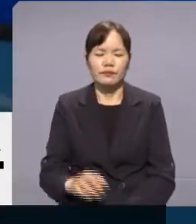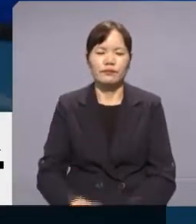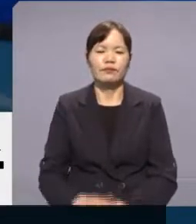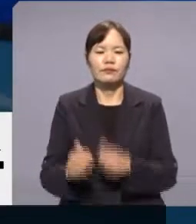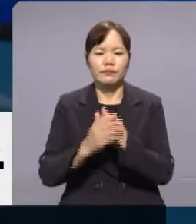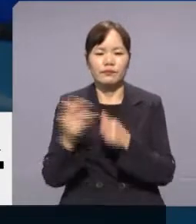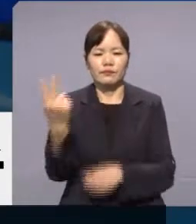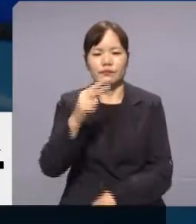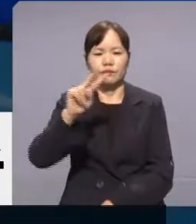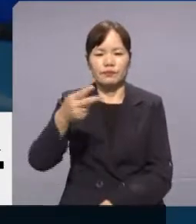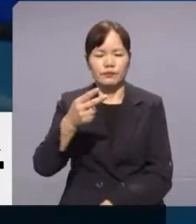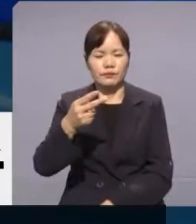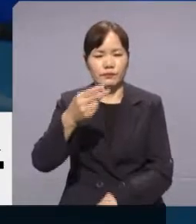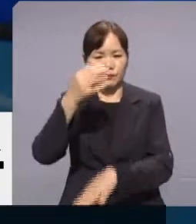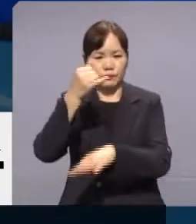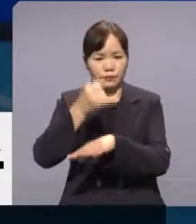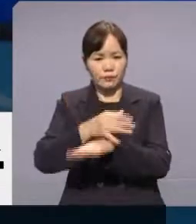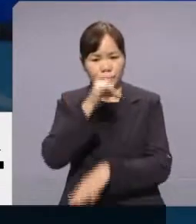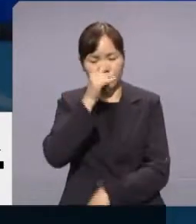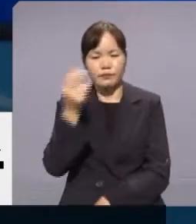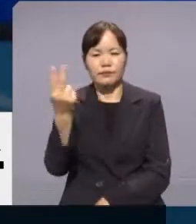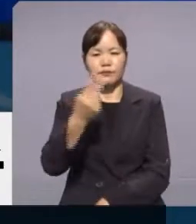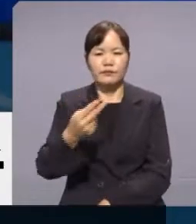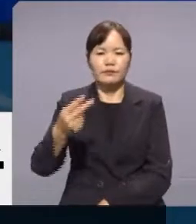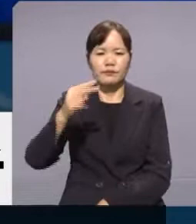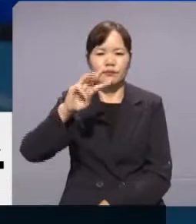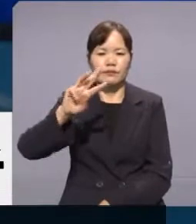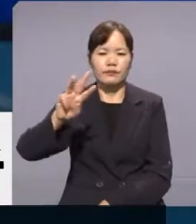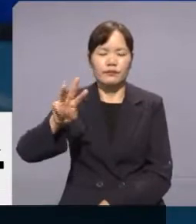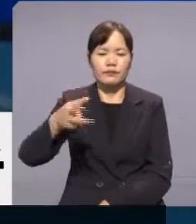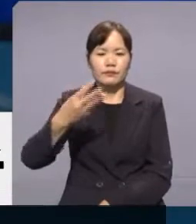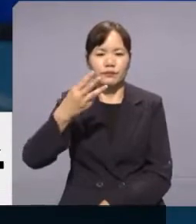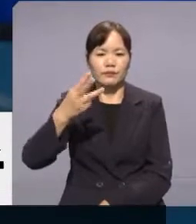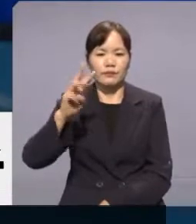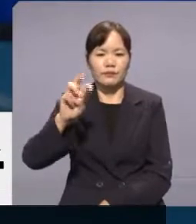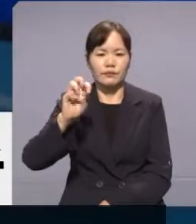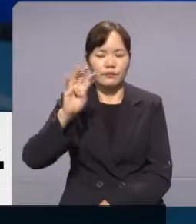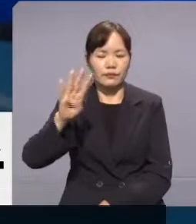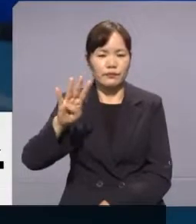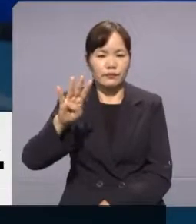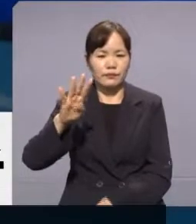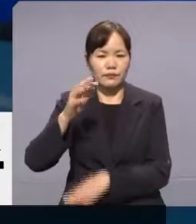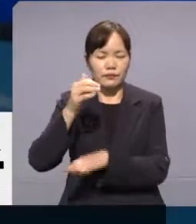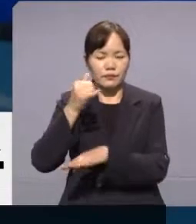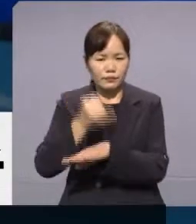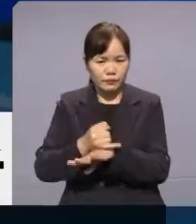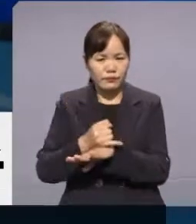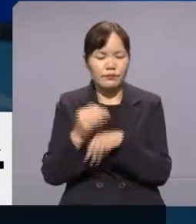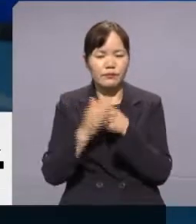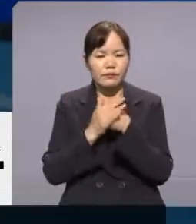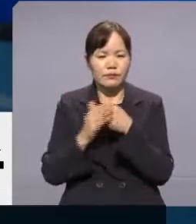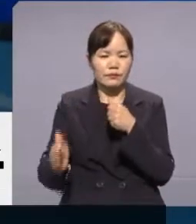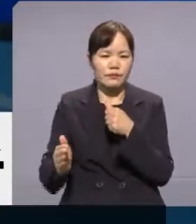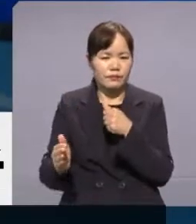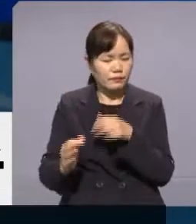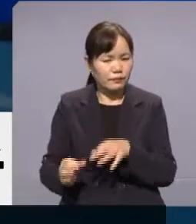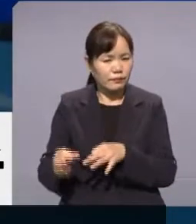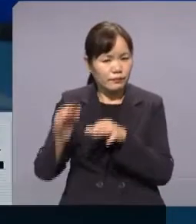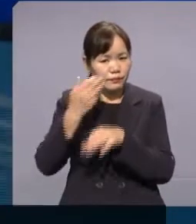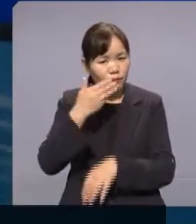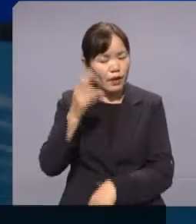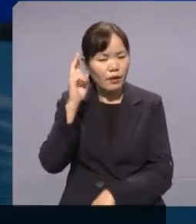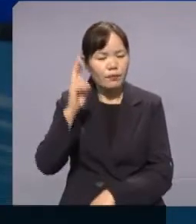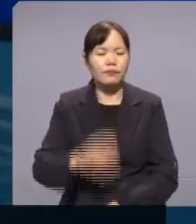저지선 역할을 하고요. 일단 2134가 저점으로 갔기 때문에 아직도 변동성은 충분히 남아있다고 보여집니다.